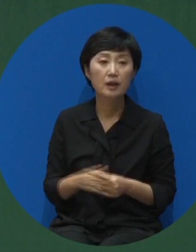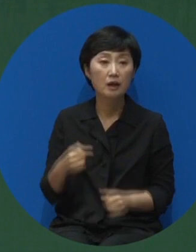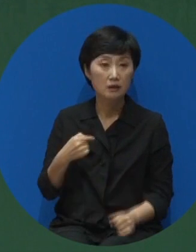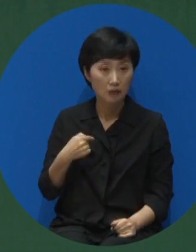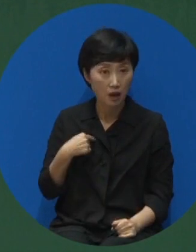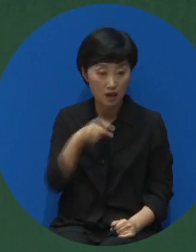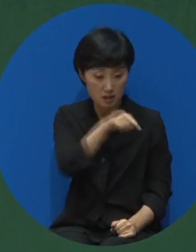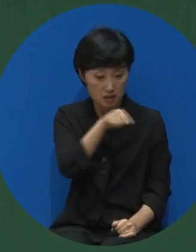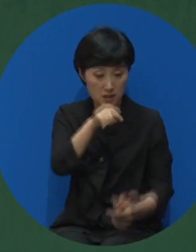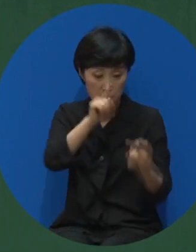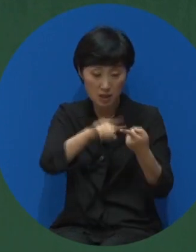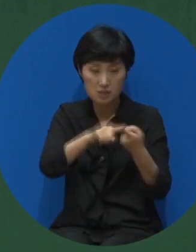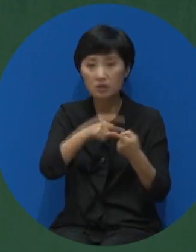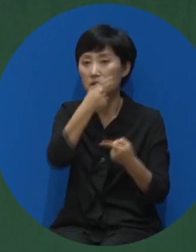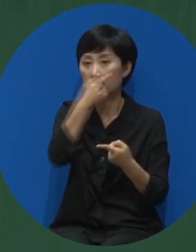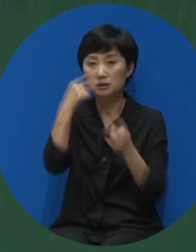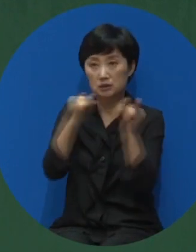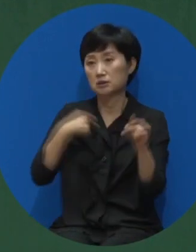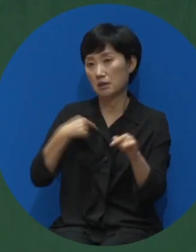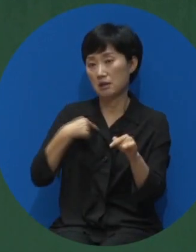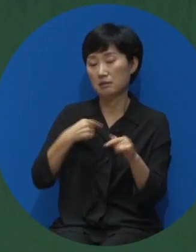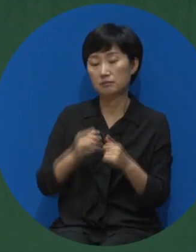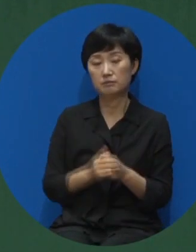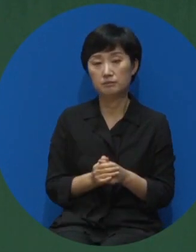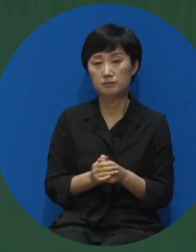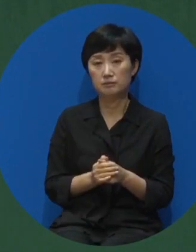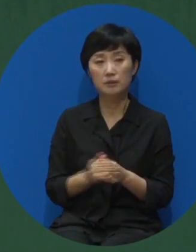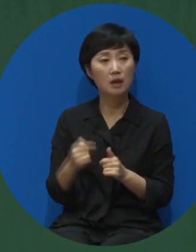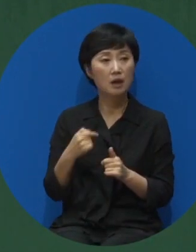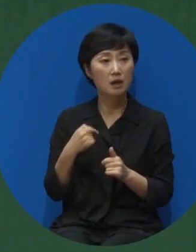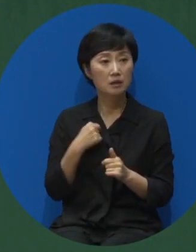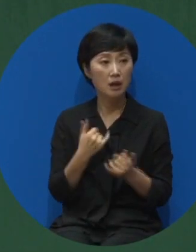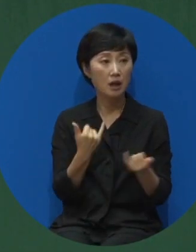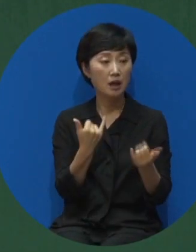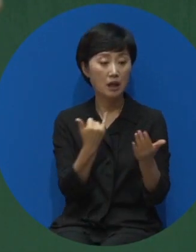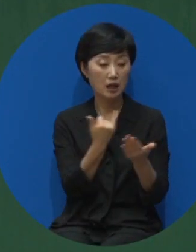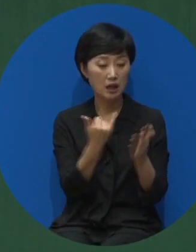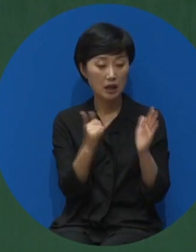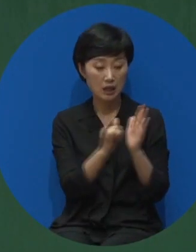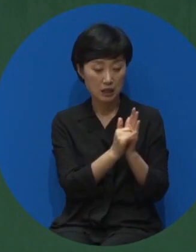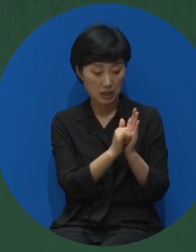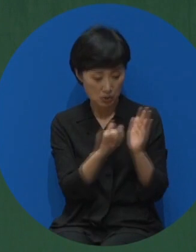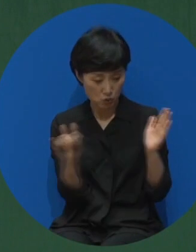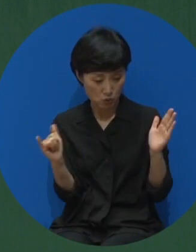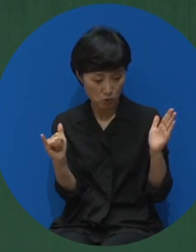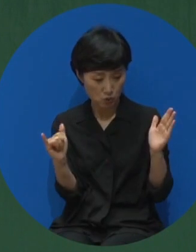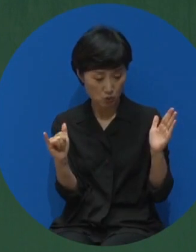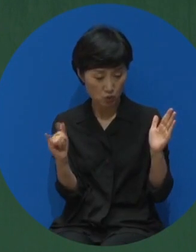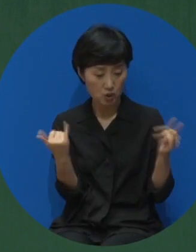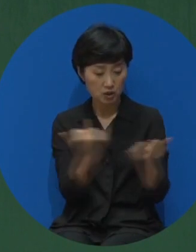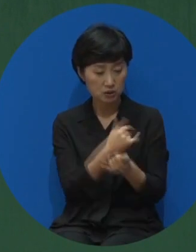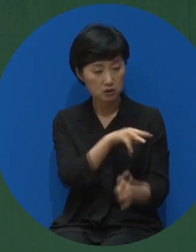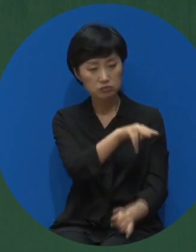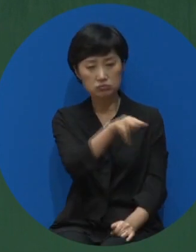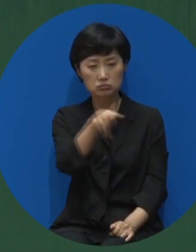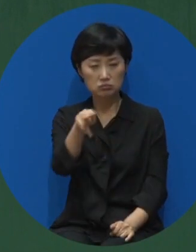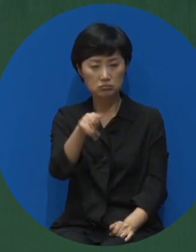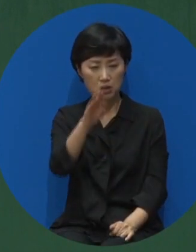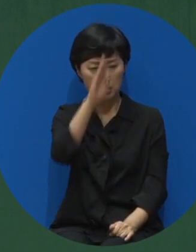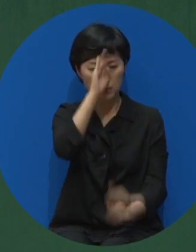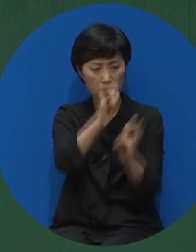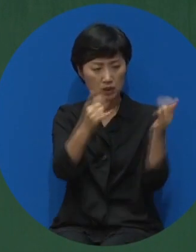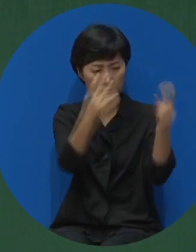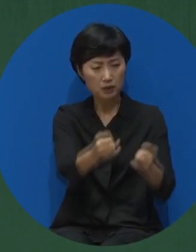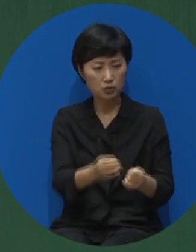아닙니까? 私は3つの部分において証人です。 우리 집안이 너무 병자가 많아. 내가 그랬습니다. 하나님, 나에게